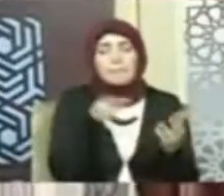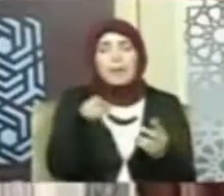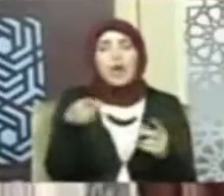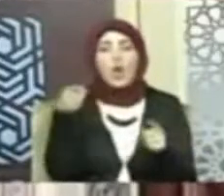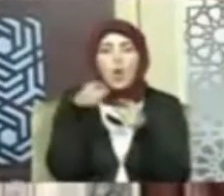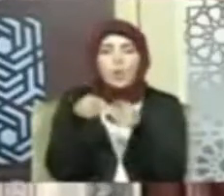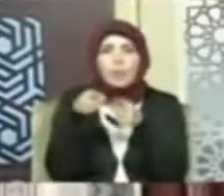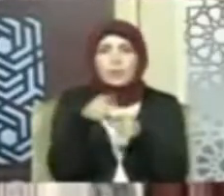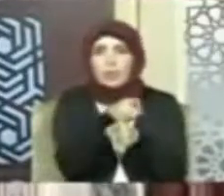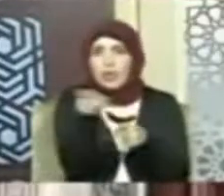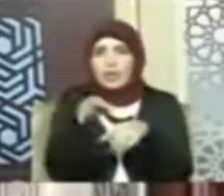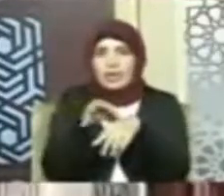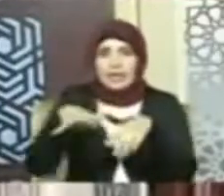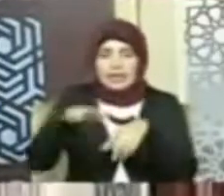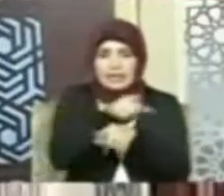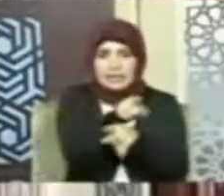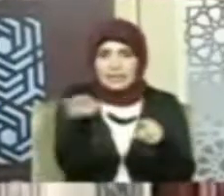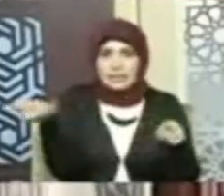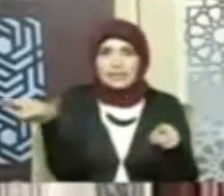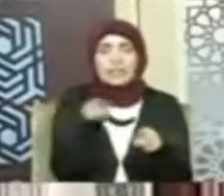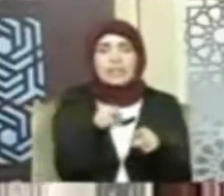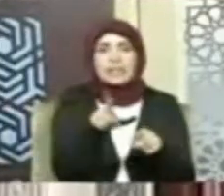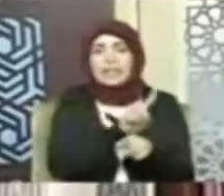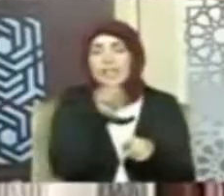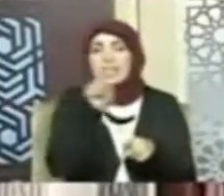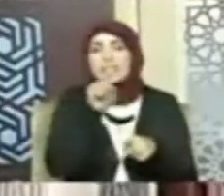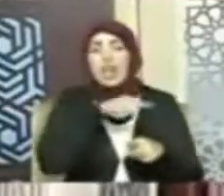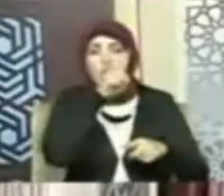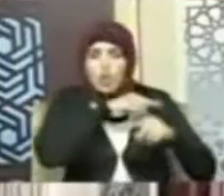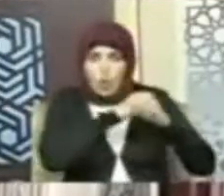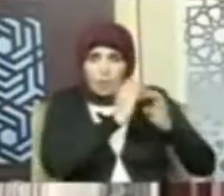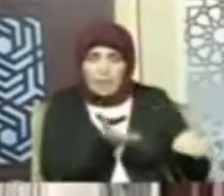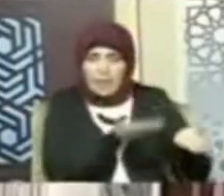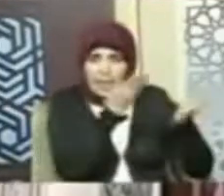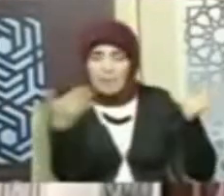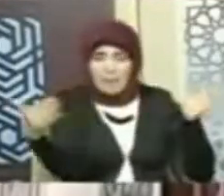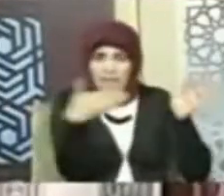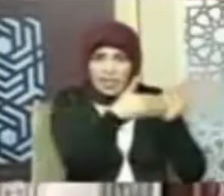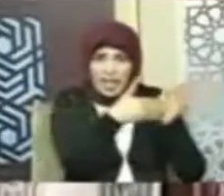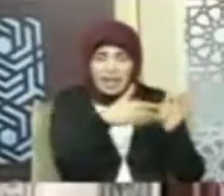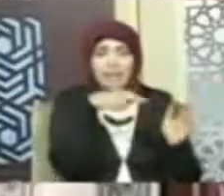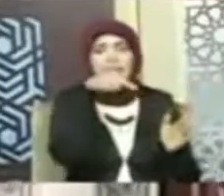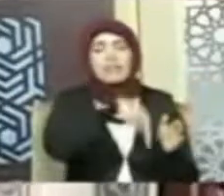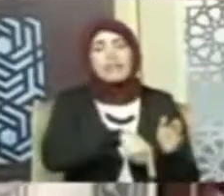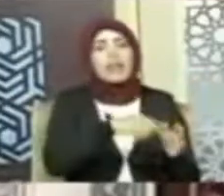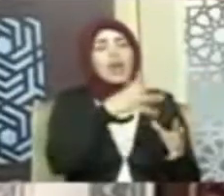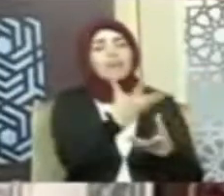أولئك الذين ليس لهم في الآخرة إلا النار